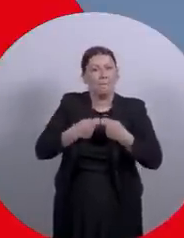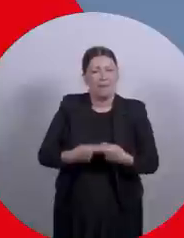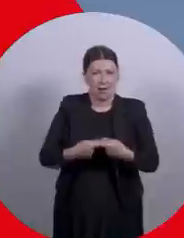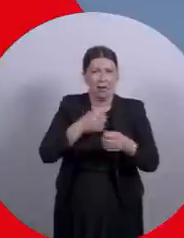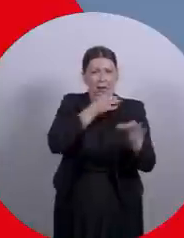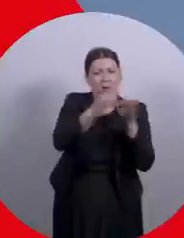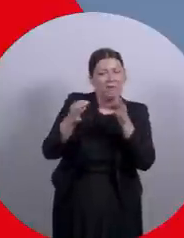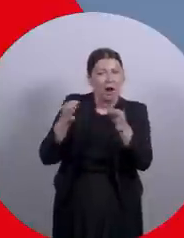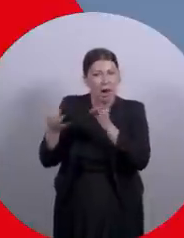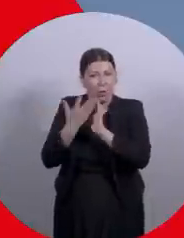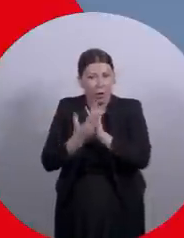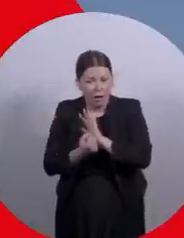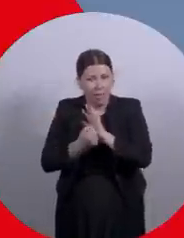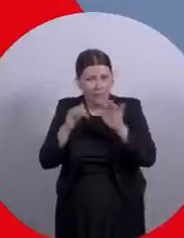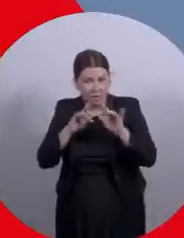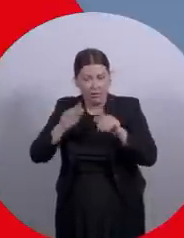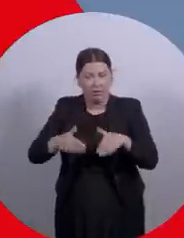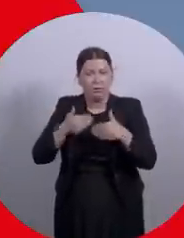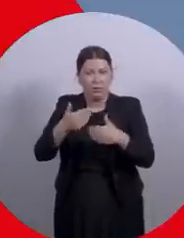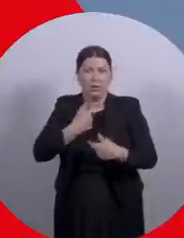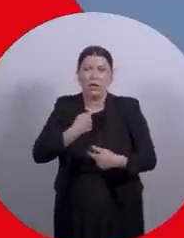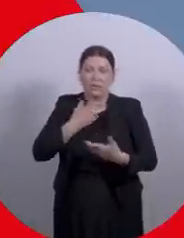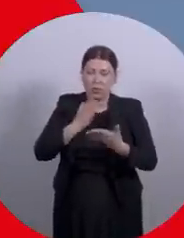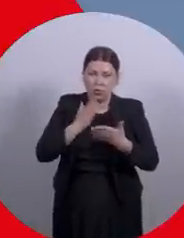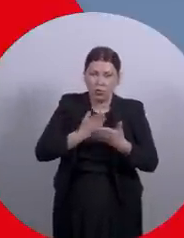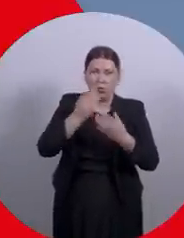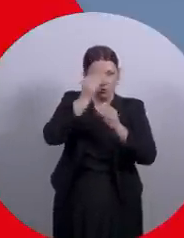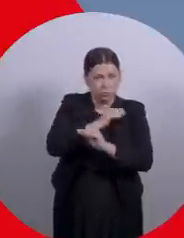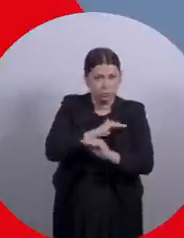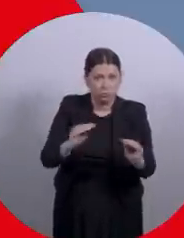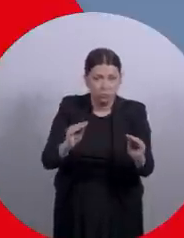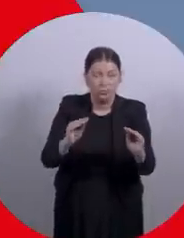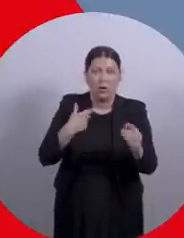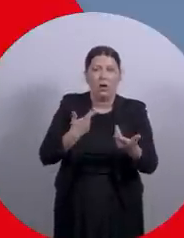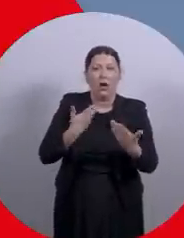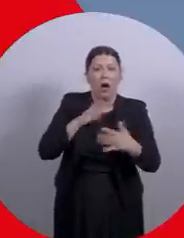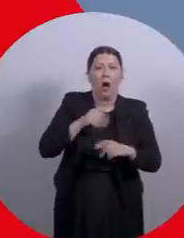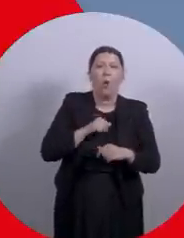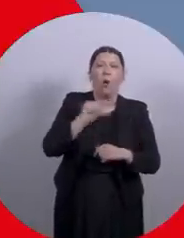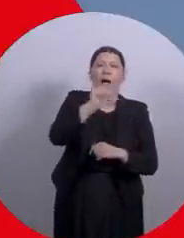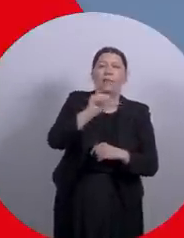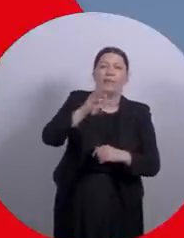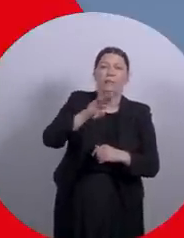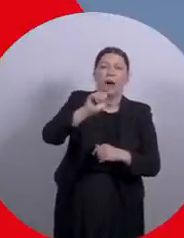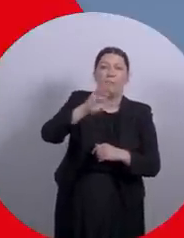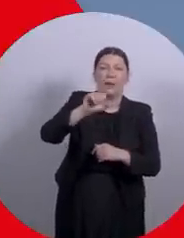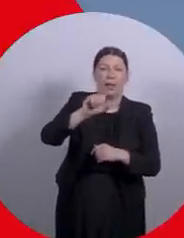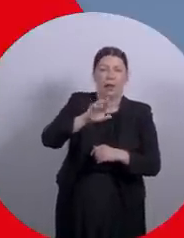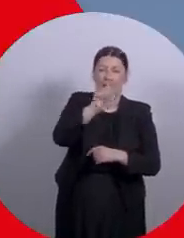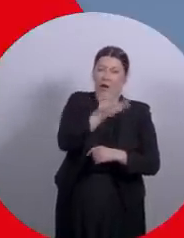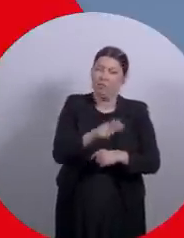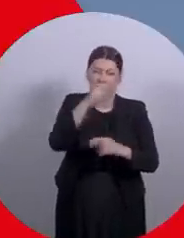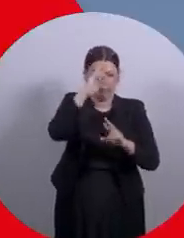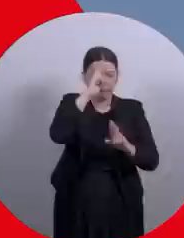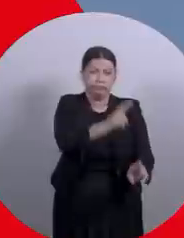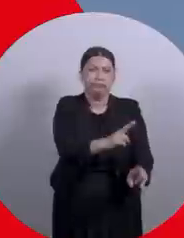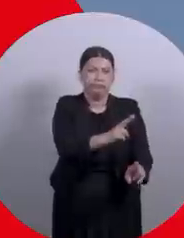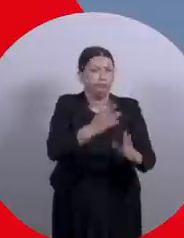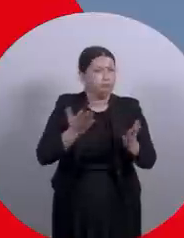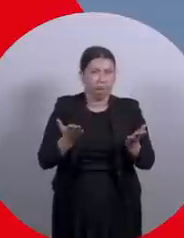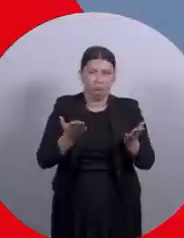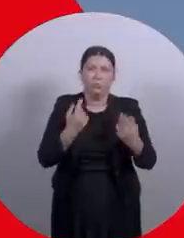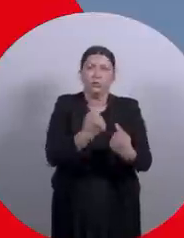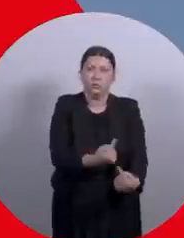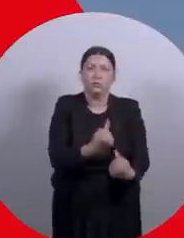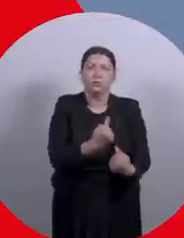Mitgliederbefragung ich respektiere an die Pappler er hat wirklich eine